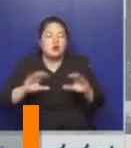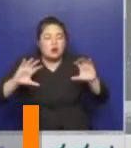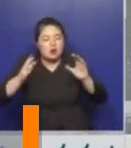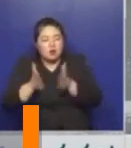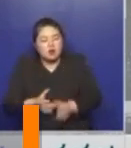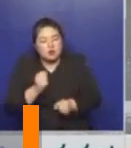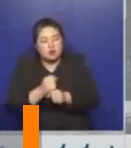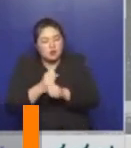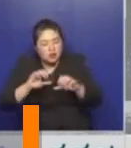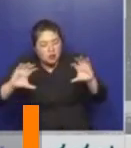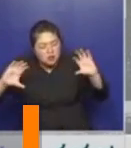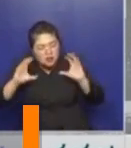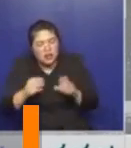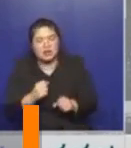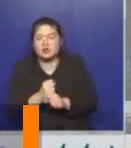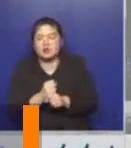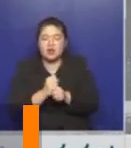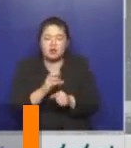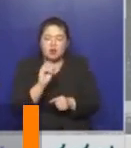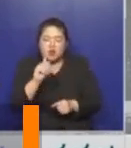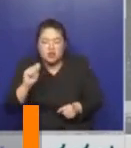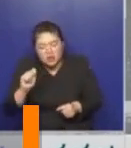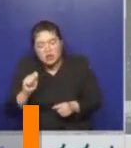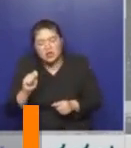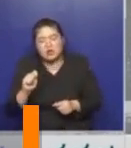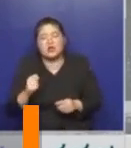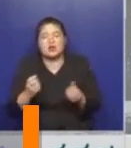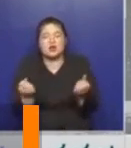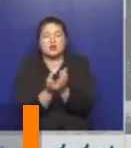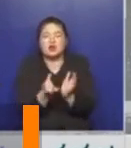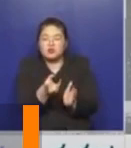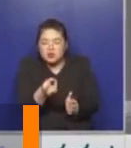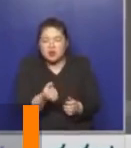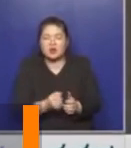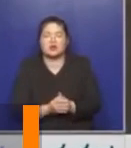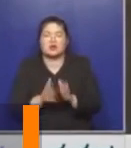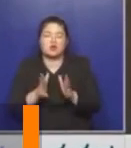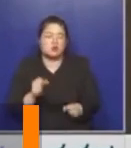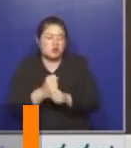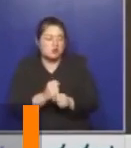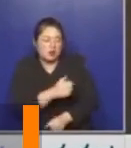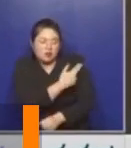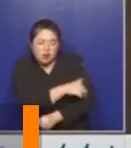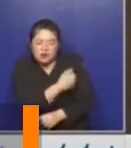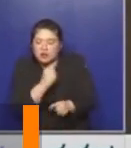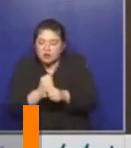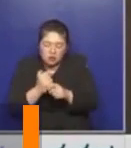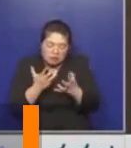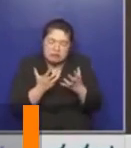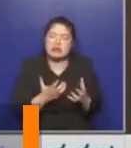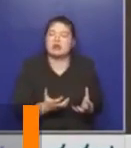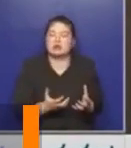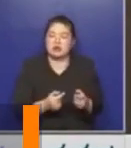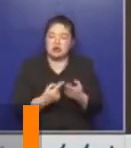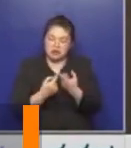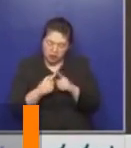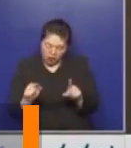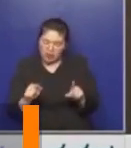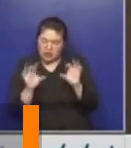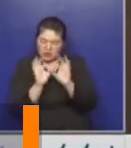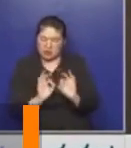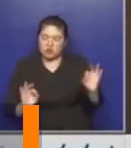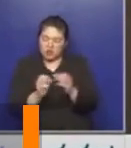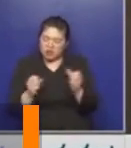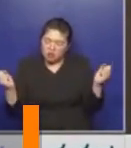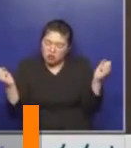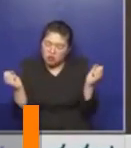โอทีอาจจะสะดุดนิดหน่อยบุคลากรสารสุขทำงานหนักอยู่แล้วแต่บางกดว่าเรื่องแบบนี้กระทบประชาชนโดยตรง